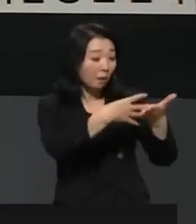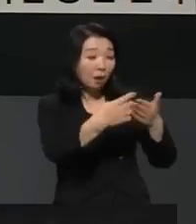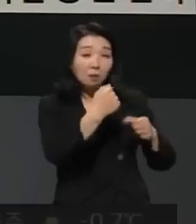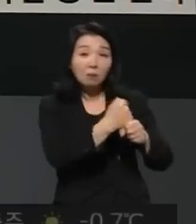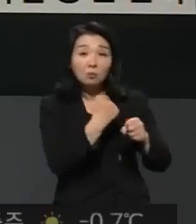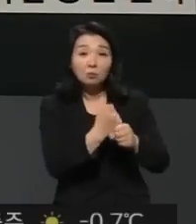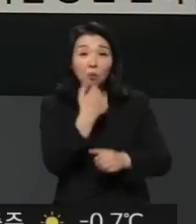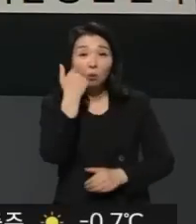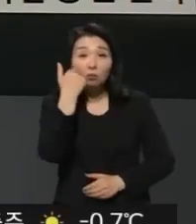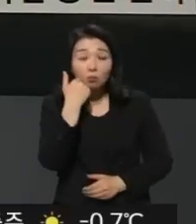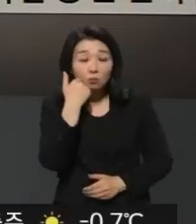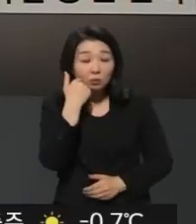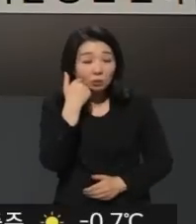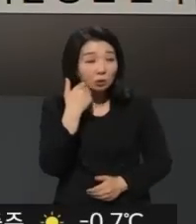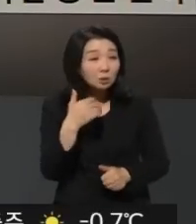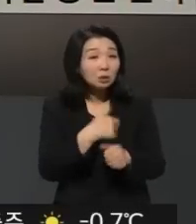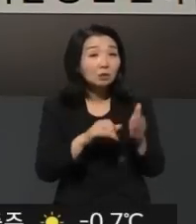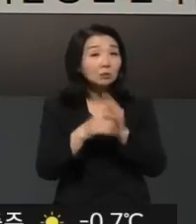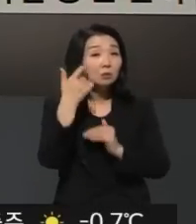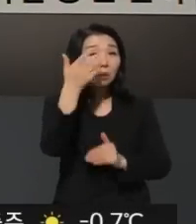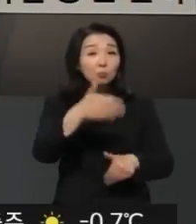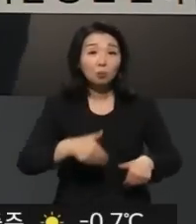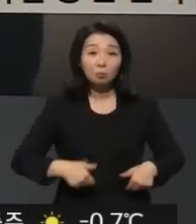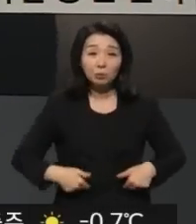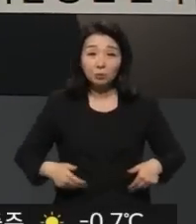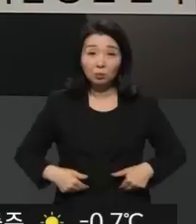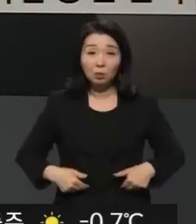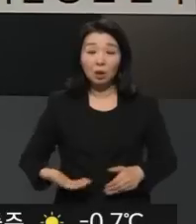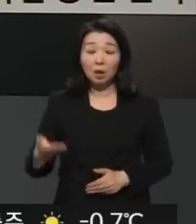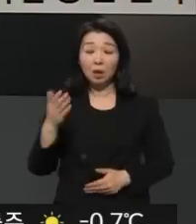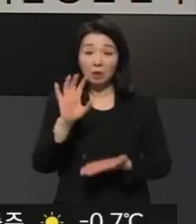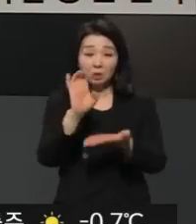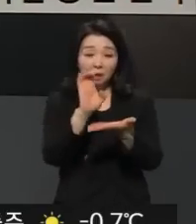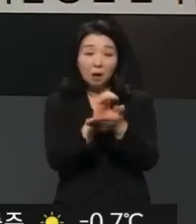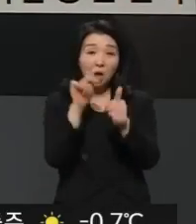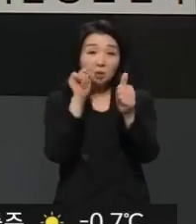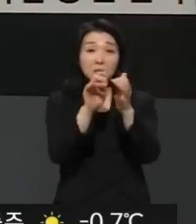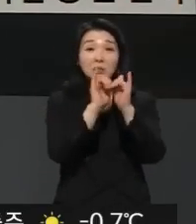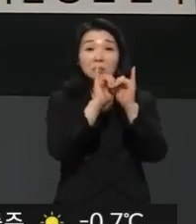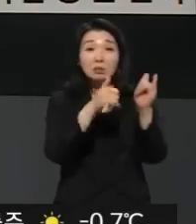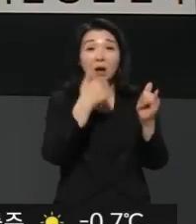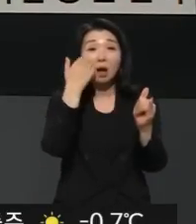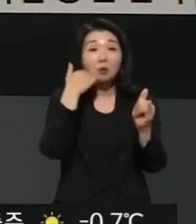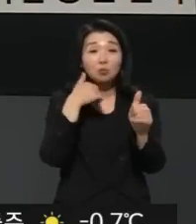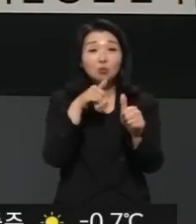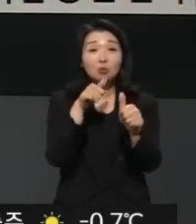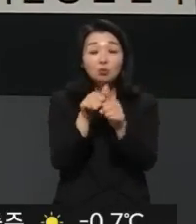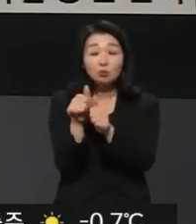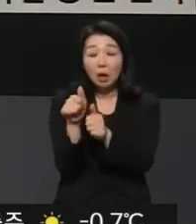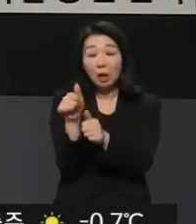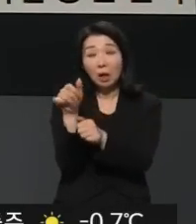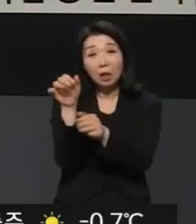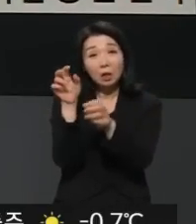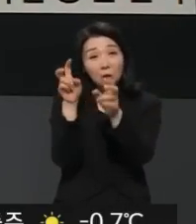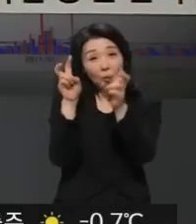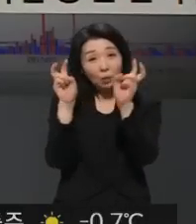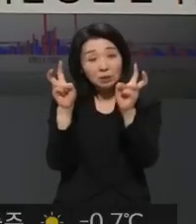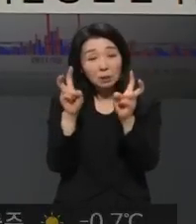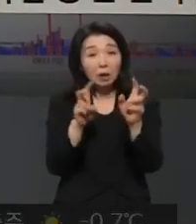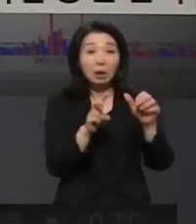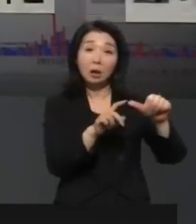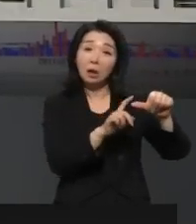사람한테 당시 경위에 대해 물어야겠죠. 하지만 파일 작성 지시자로 지목된 투자자문사 임원 A씨, 지난해